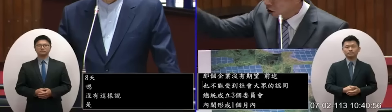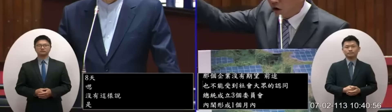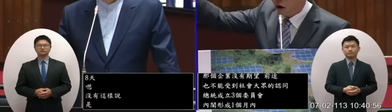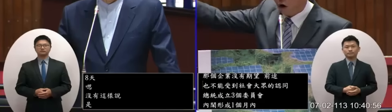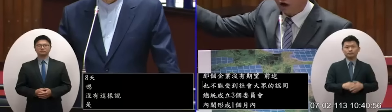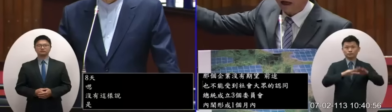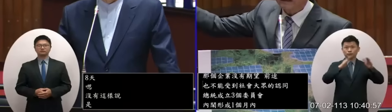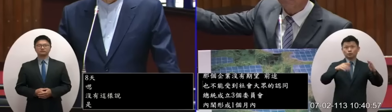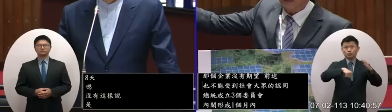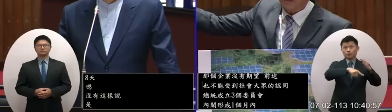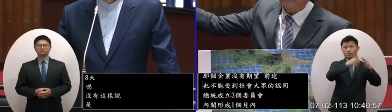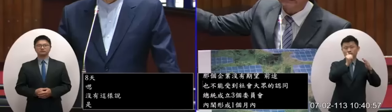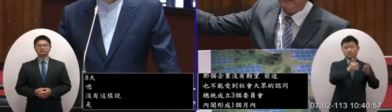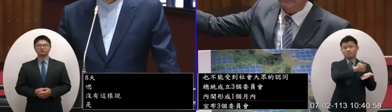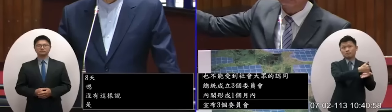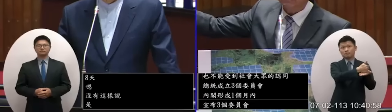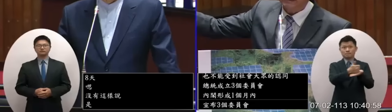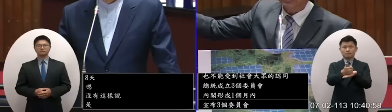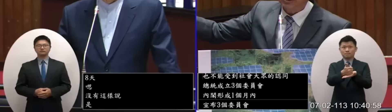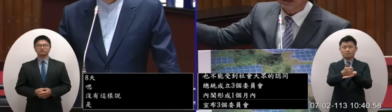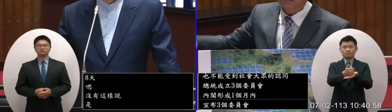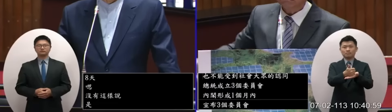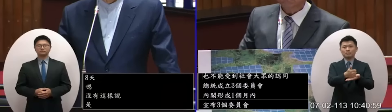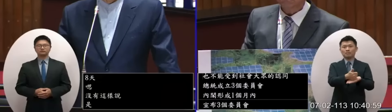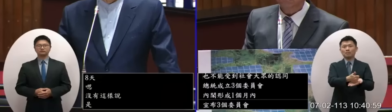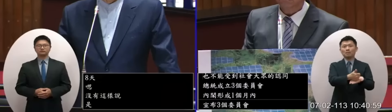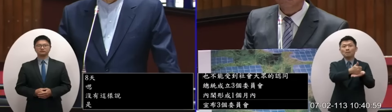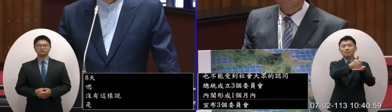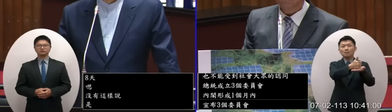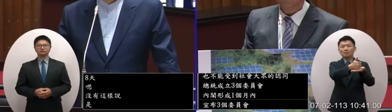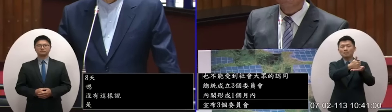院长扶起来，踮了红桥倒顶伫遐地摊，